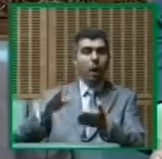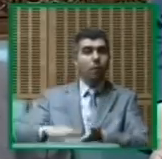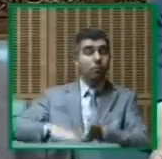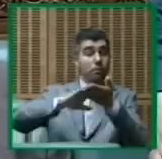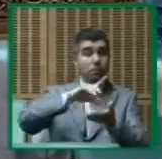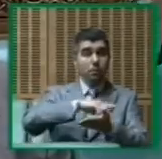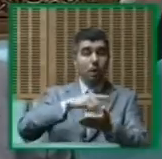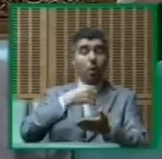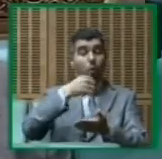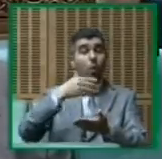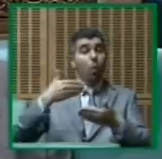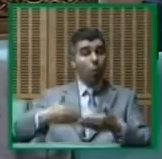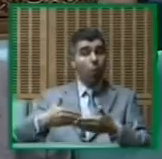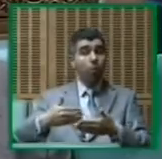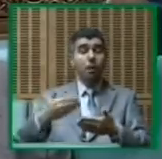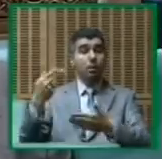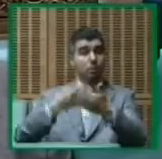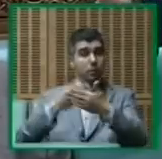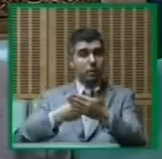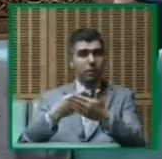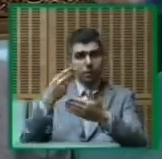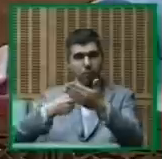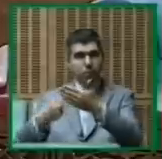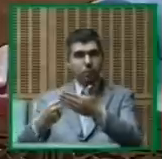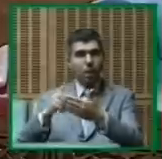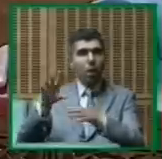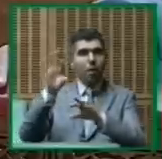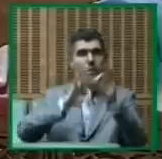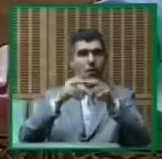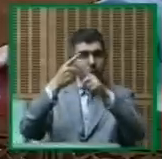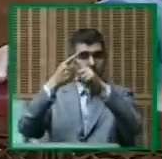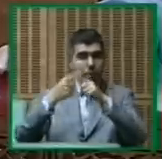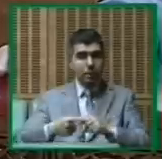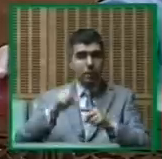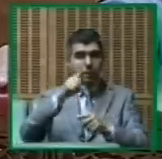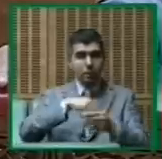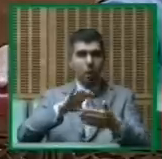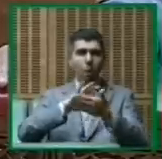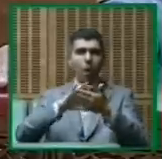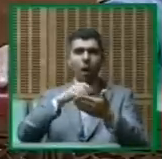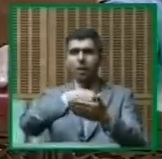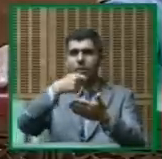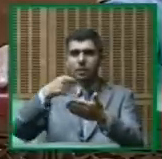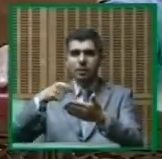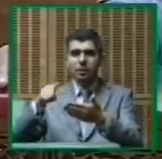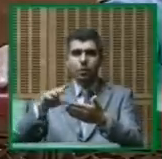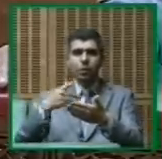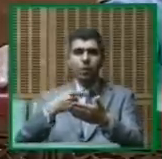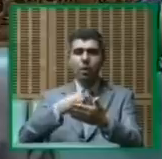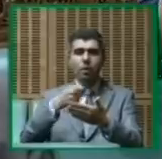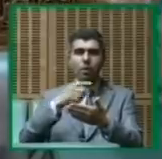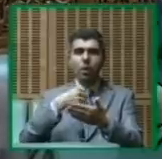وضعية، اما الفنانين التشكيليين خلاص ما مذكورينش ما محصينش، كانت وزعت عليهم بطائق، هاد البطائق اش كيديروا بها؟